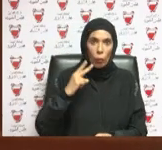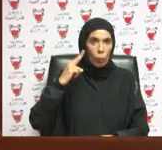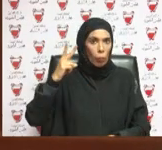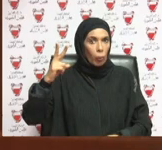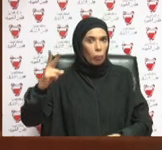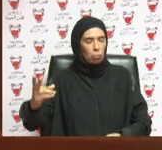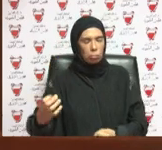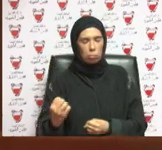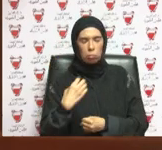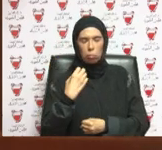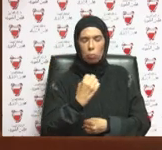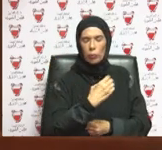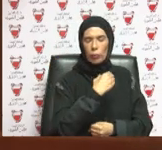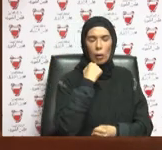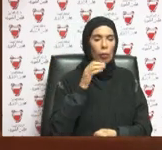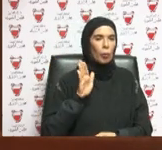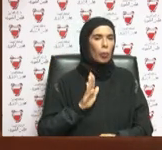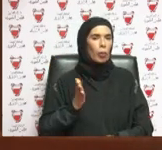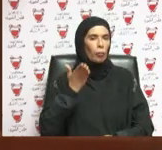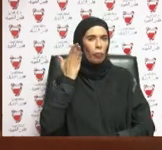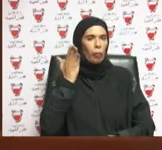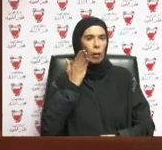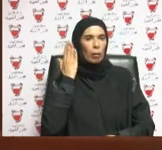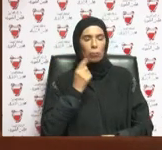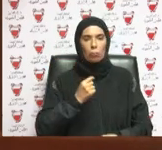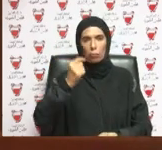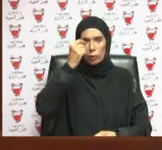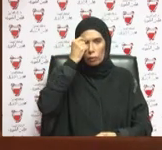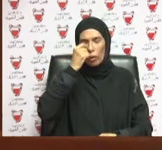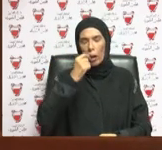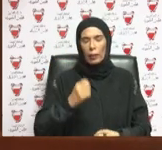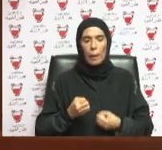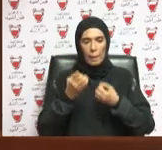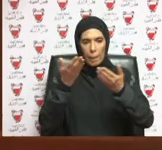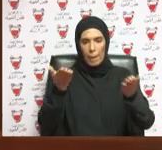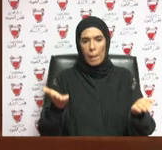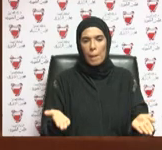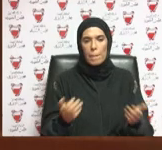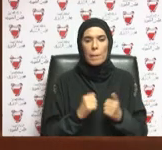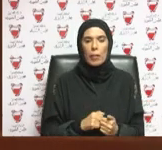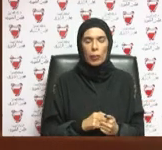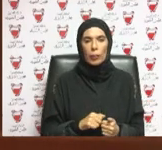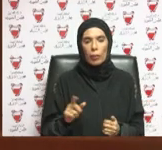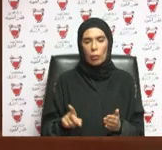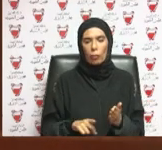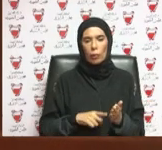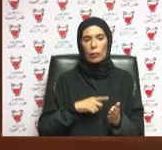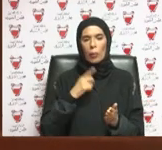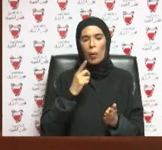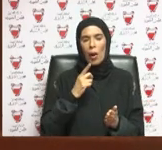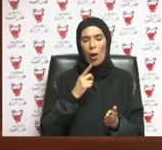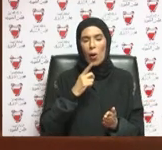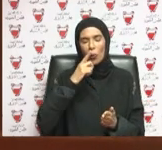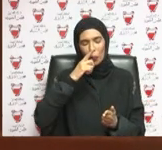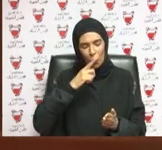الدروس والعبر منها والتحلي بالصفات والسمات الكريمة التي عرف بها بدءا من تواضعه وكرم